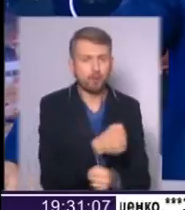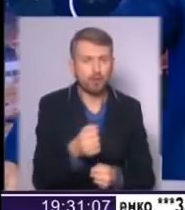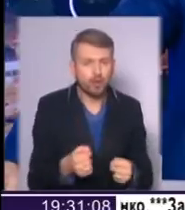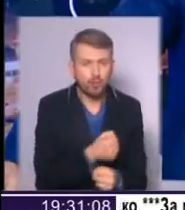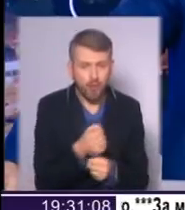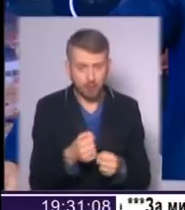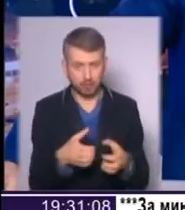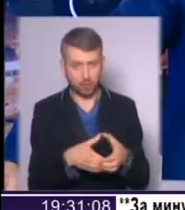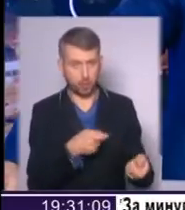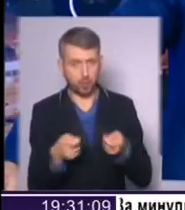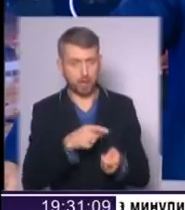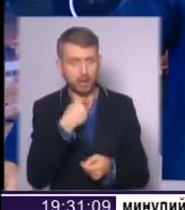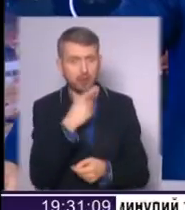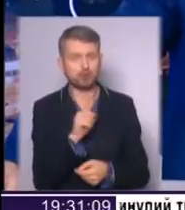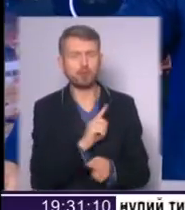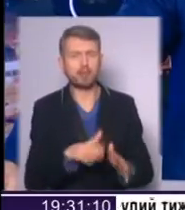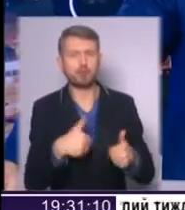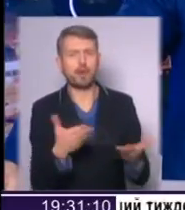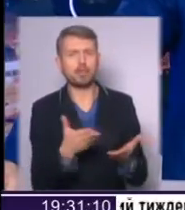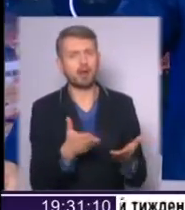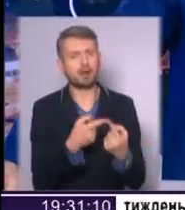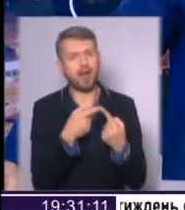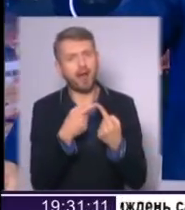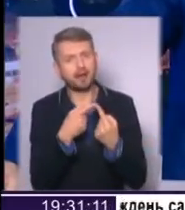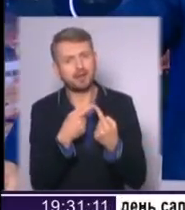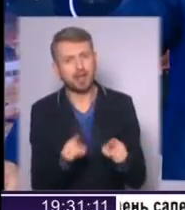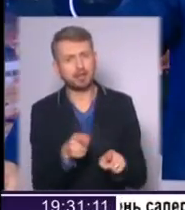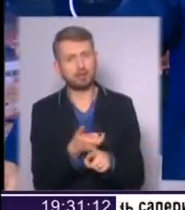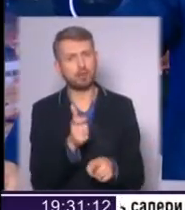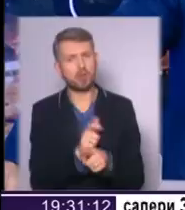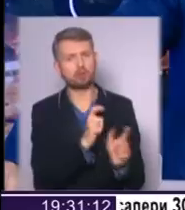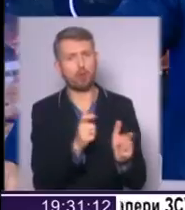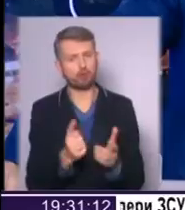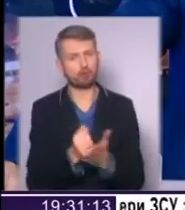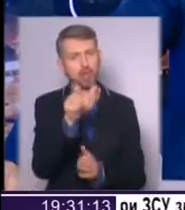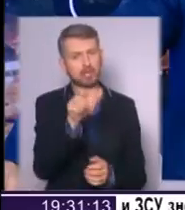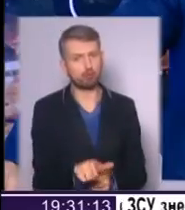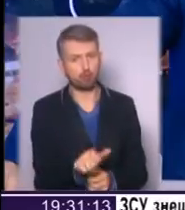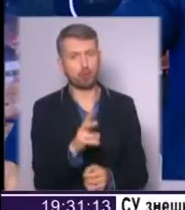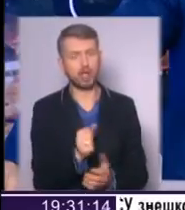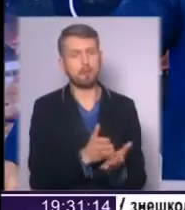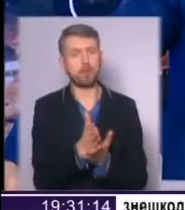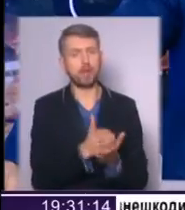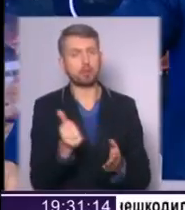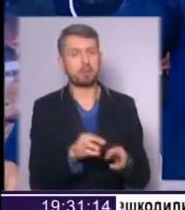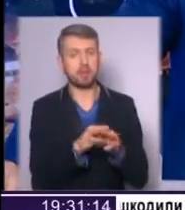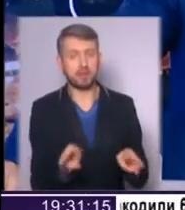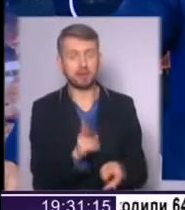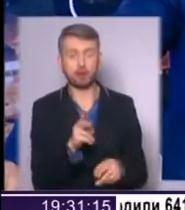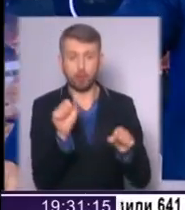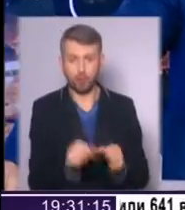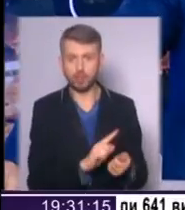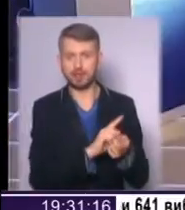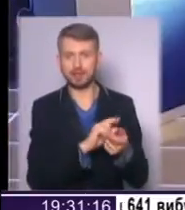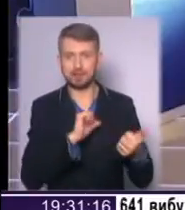що запропонувати якусь альтернативну, більш-менш погоджену кандидатуру на посаду прем'єр-міністра, який міг би змінити